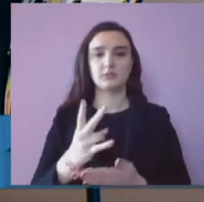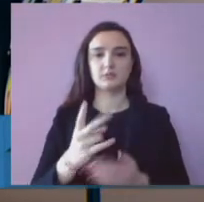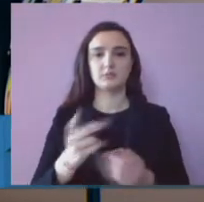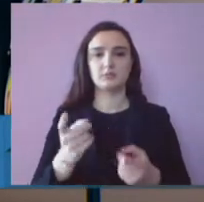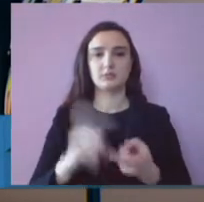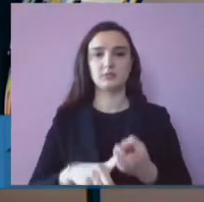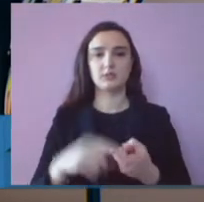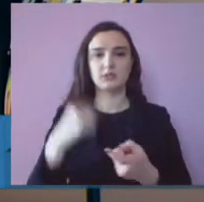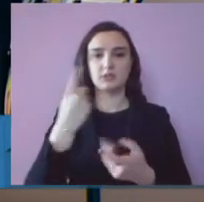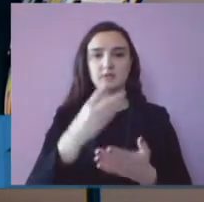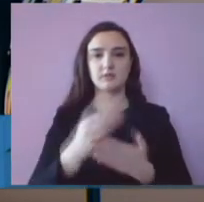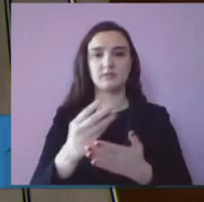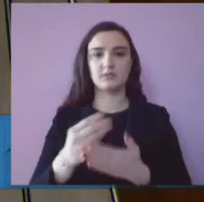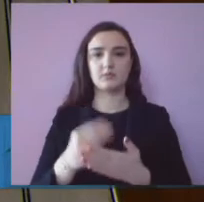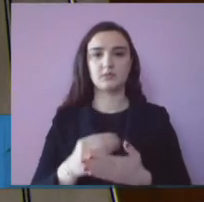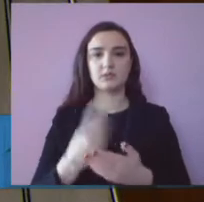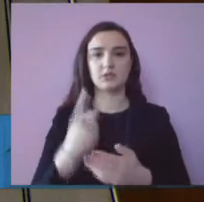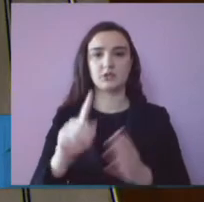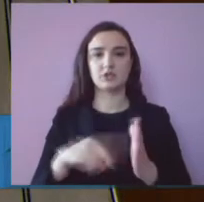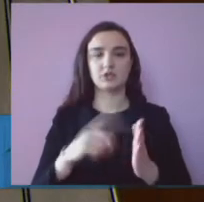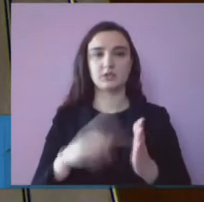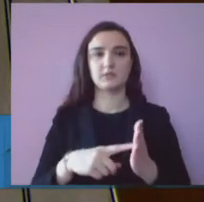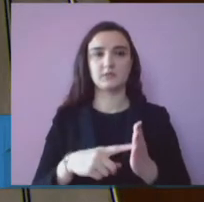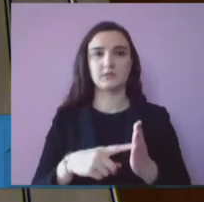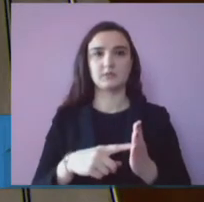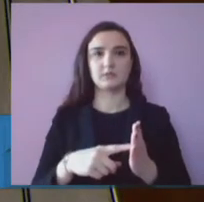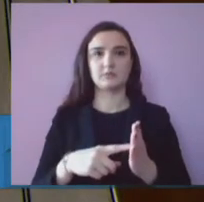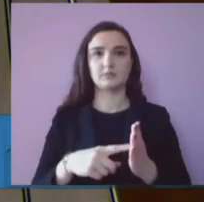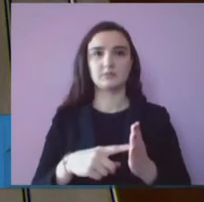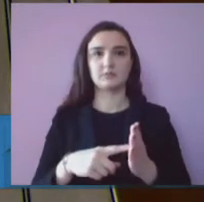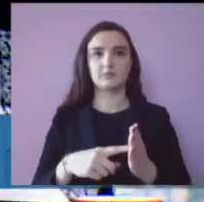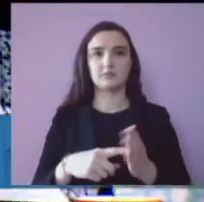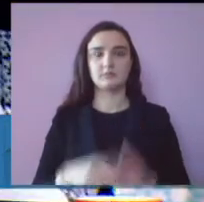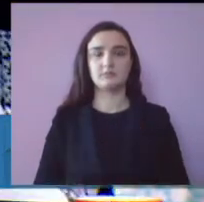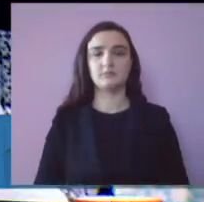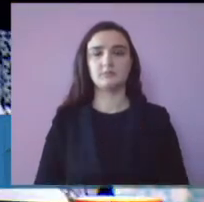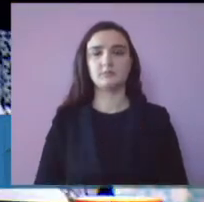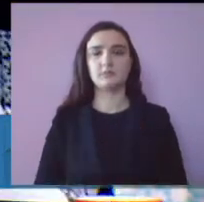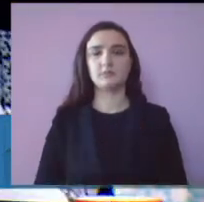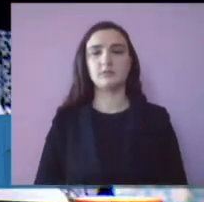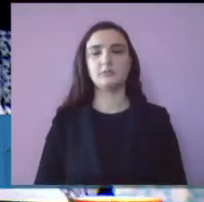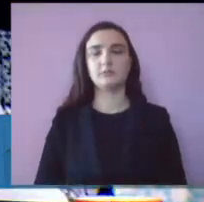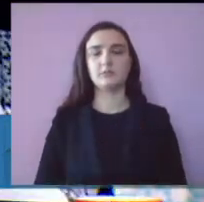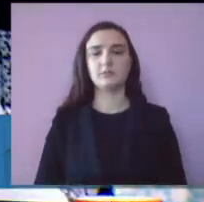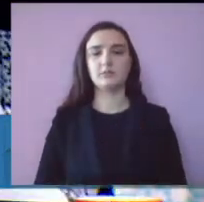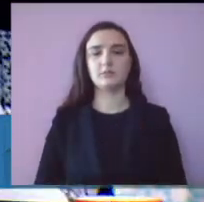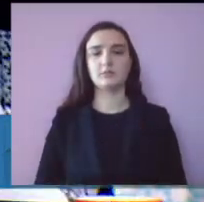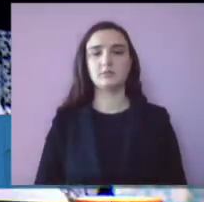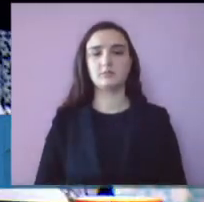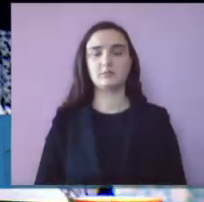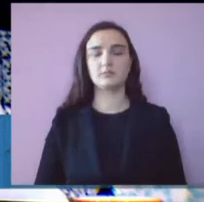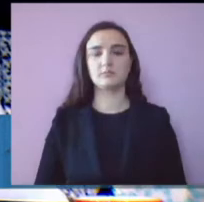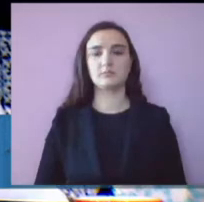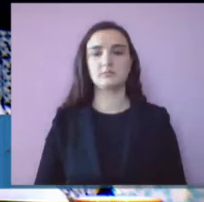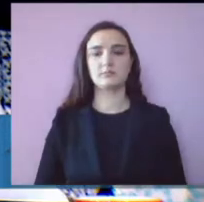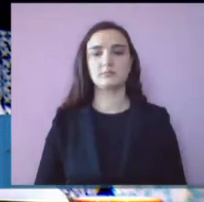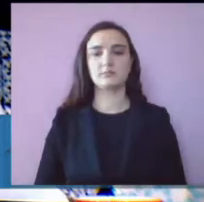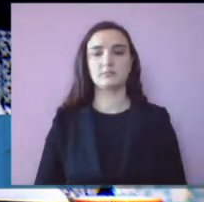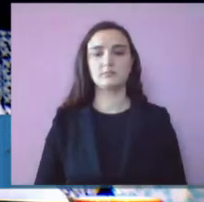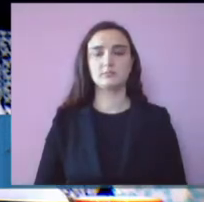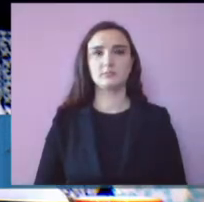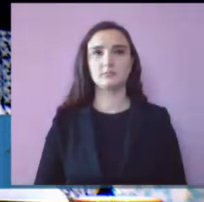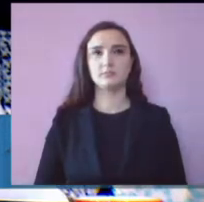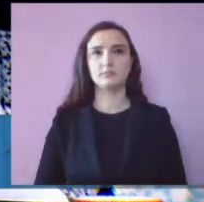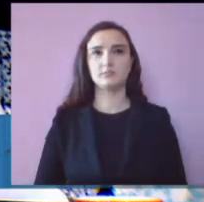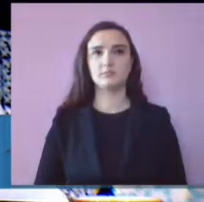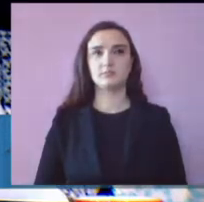ინდივიდუალურად. ერთი კითხვაც მე ოსკავის პერიოდთან დაკავშირებით არის კითხვები, მაყურებლები გვეკითხებიან.